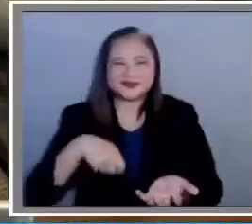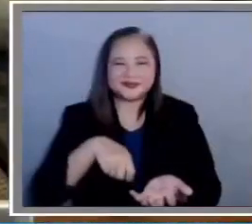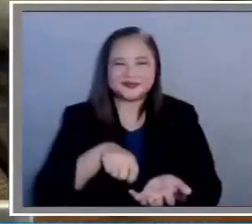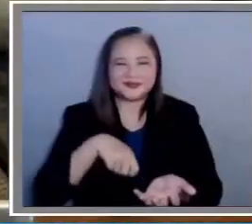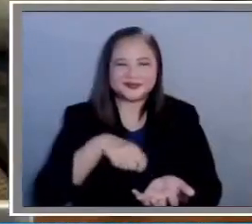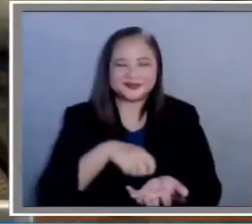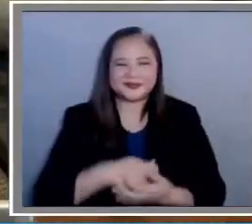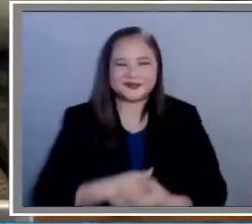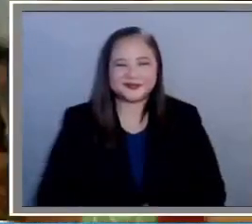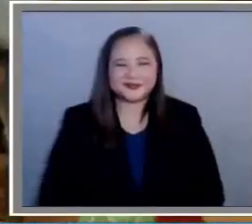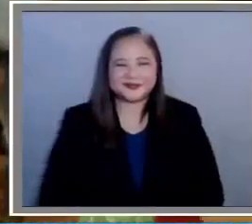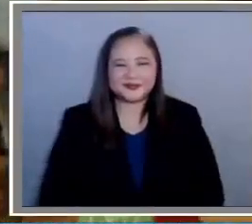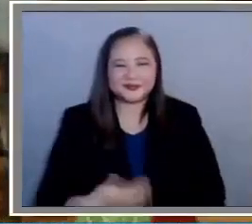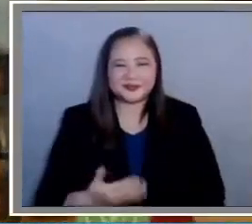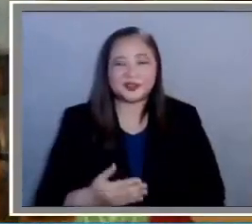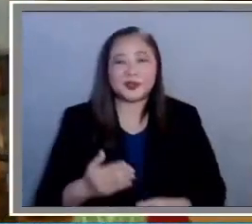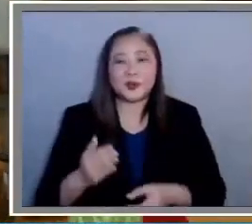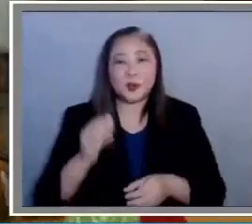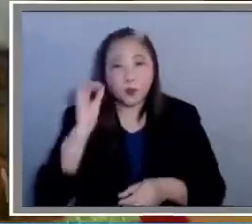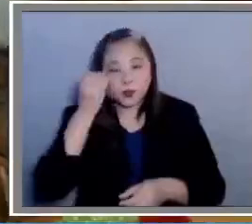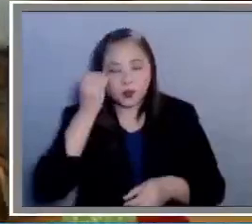Chop onion.